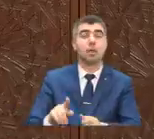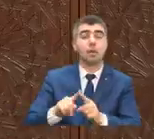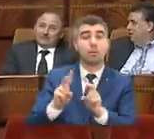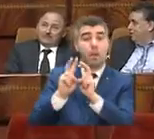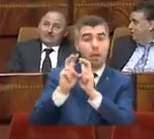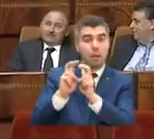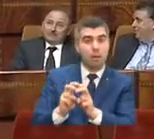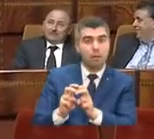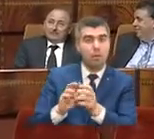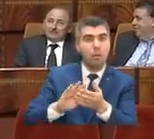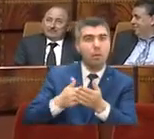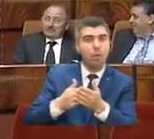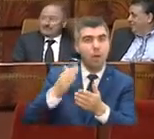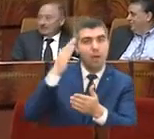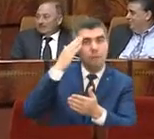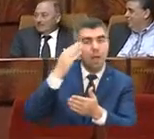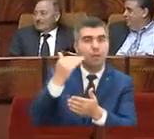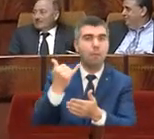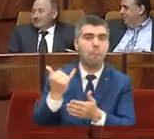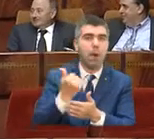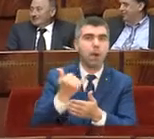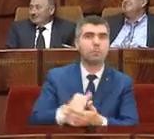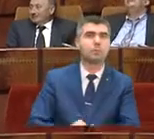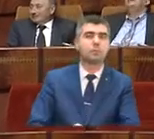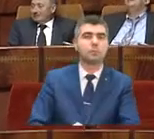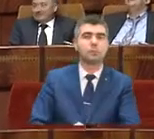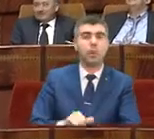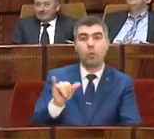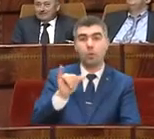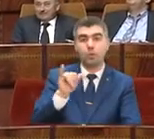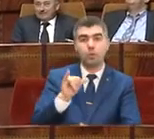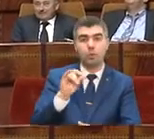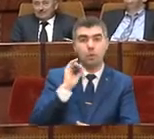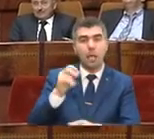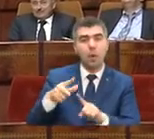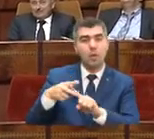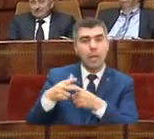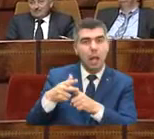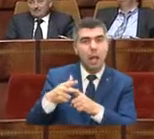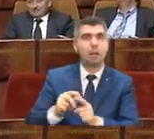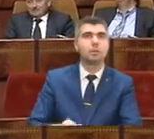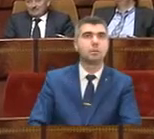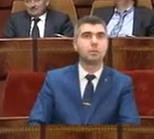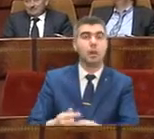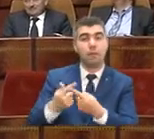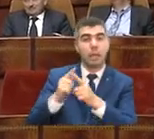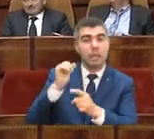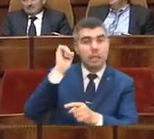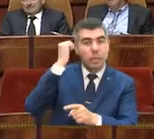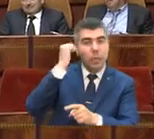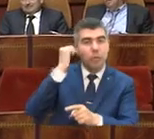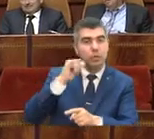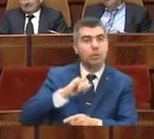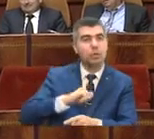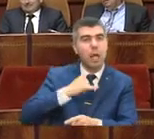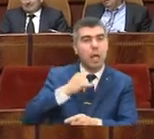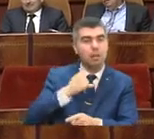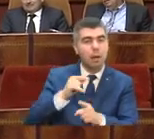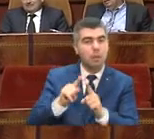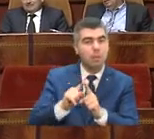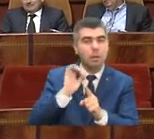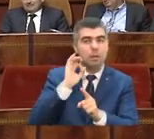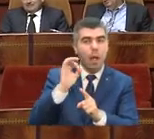عامة وفاس بالخصوص؟ وما هي مساهمة قطاع الصناعة في مجال تكوين الشباب بالخصوص ذوي